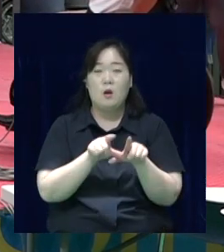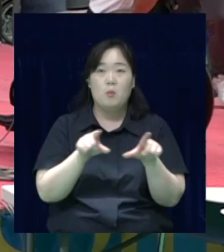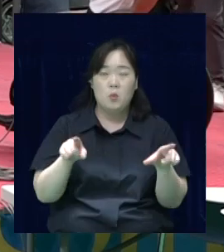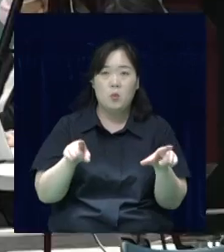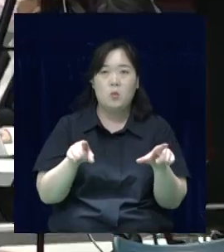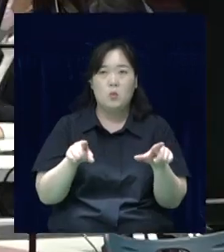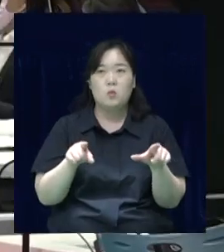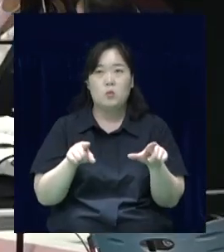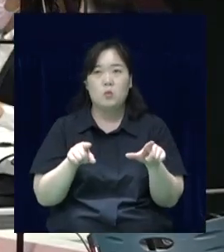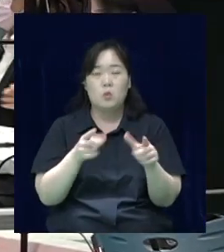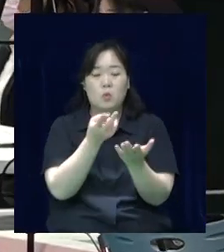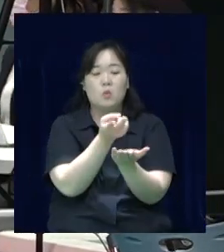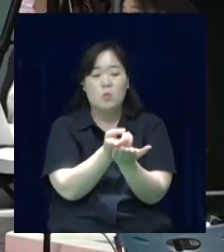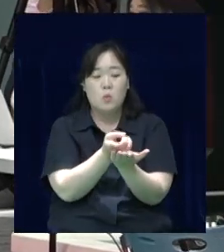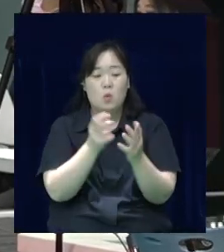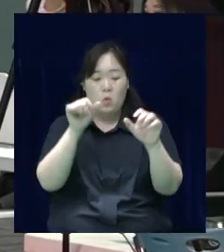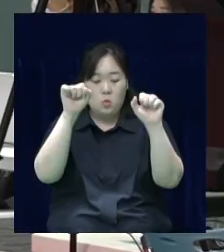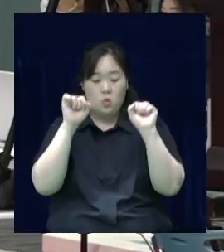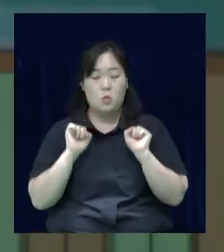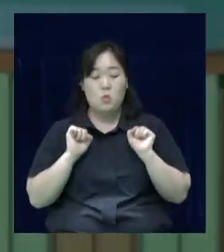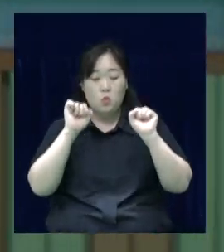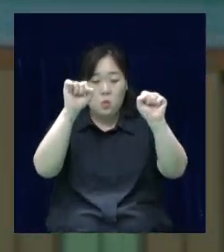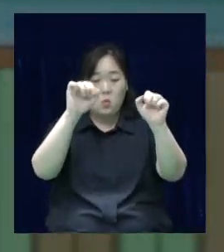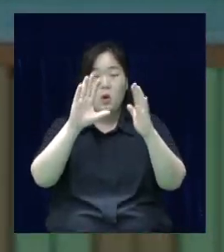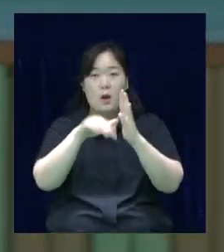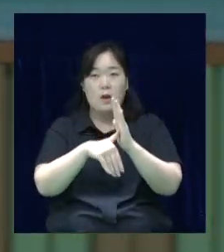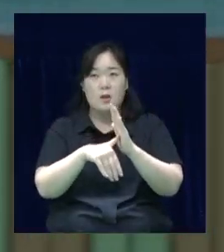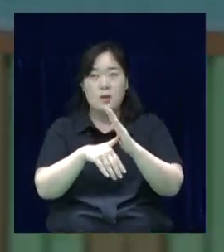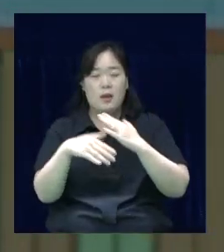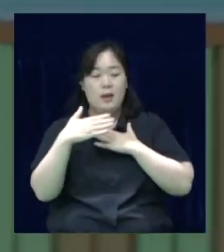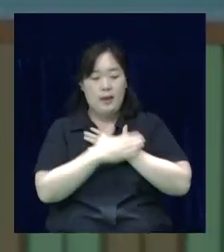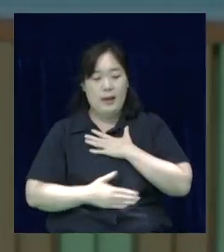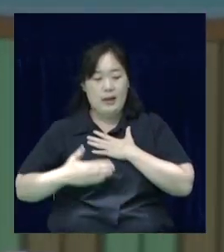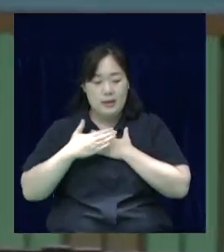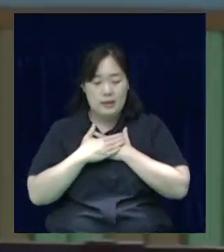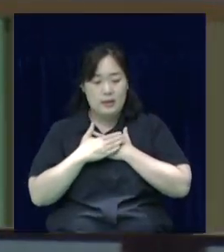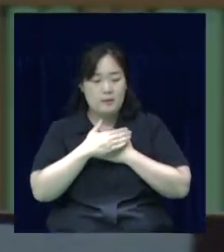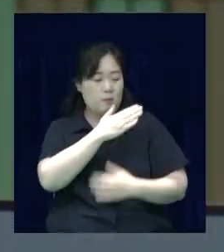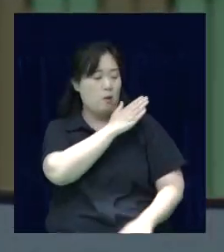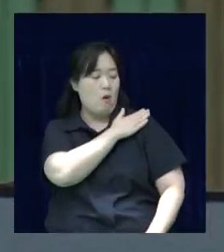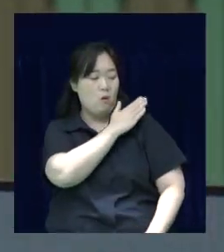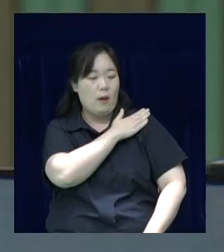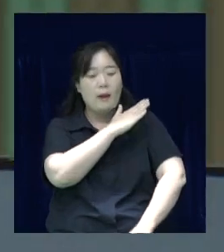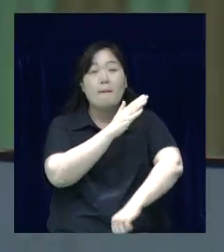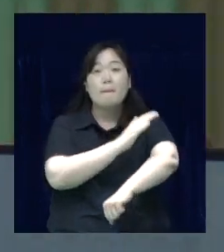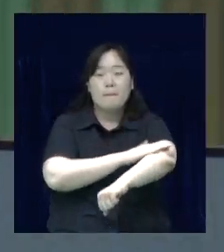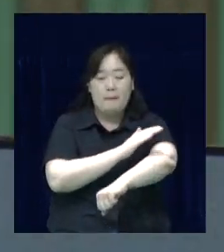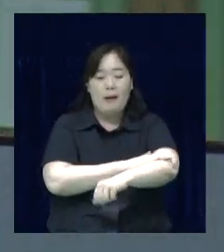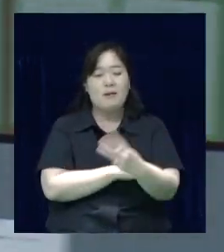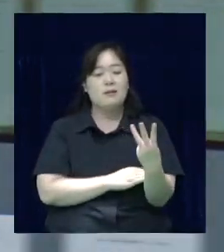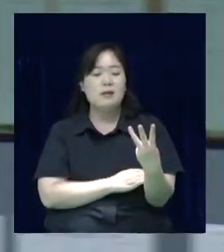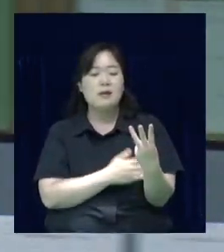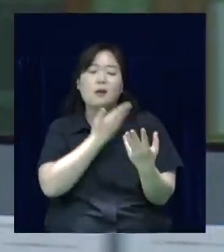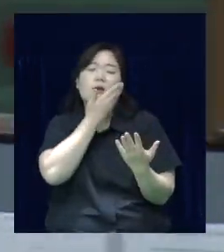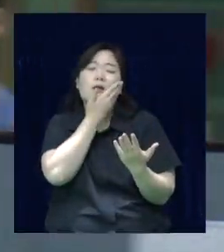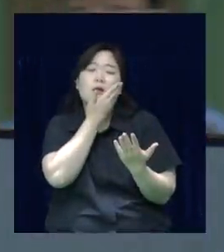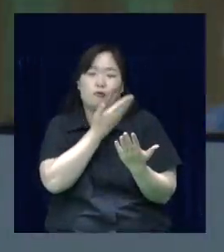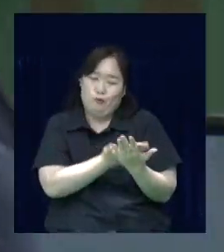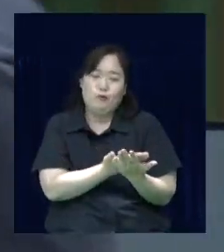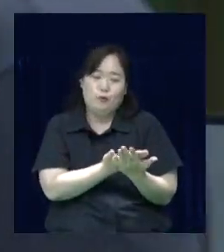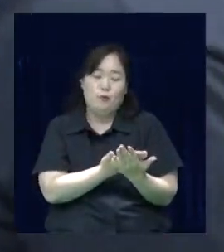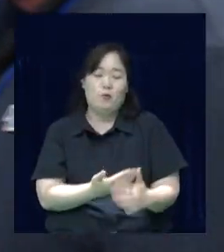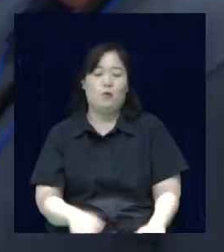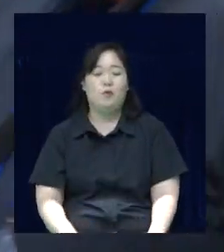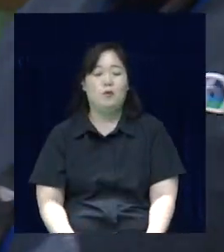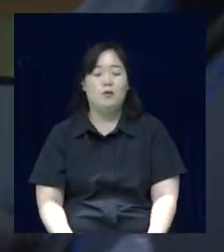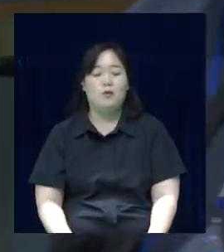장애인역도 벤치프레스는 가슴, 어깨, 팔 요 세 가지 근육을 중심으로 이렇게 동작이 수행된다 보시면 됩니다. 그렇습니다.